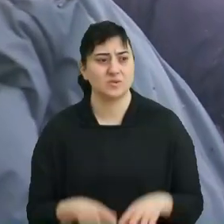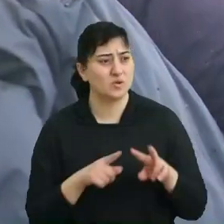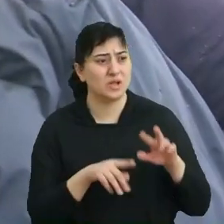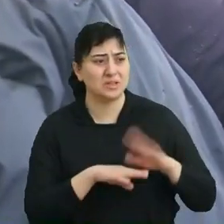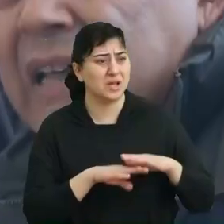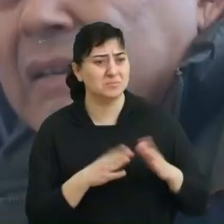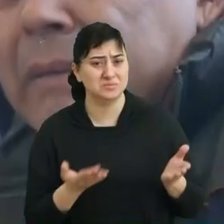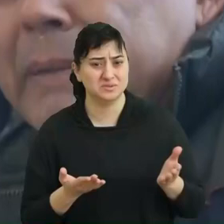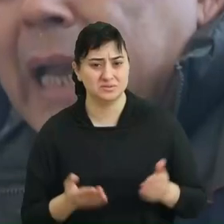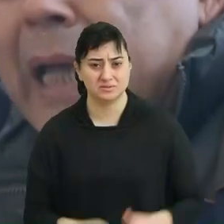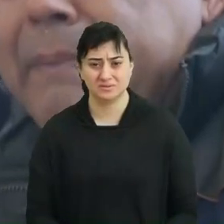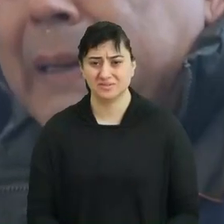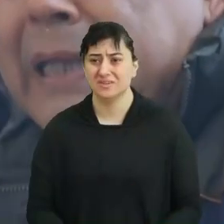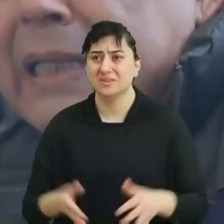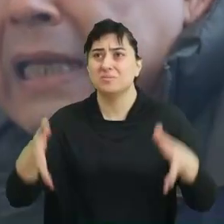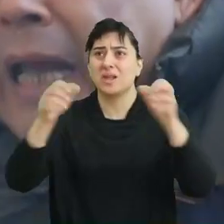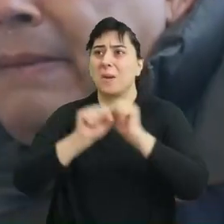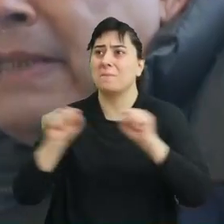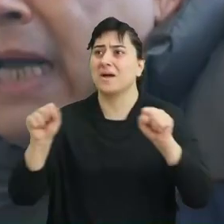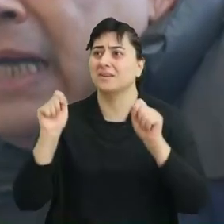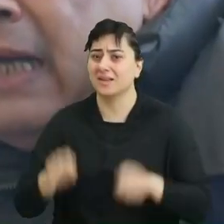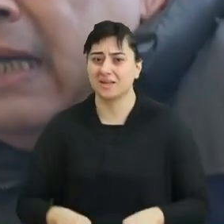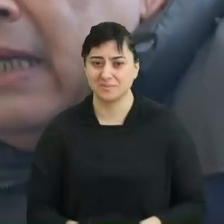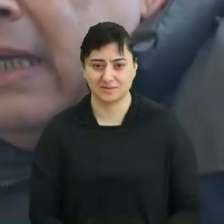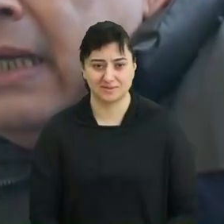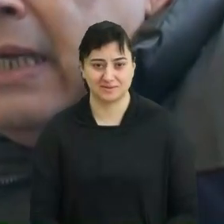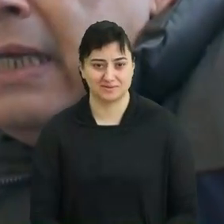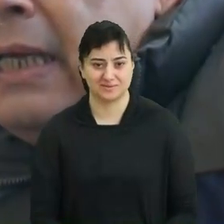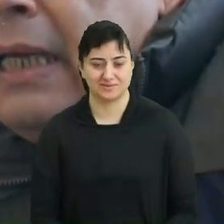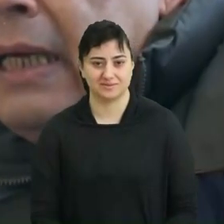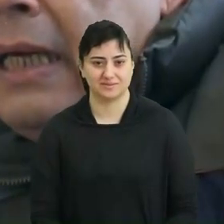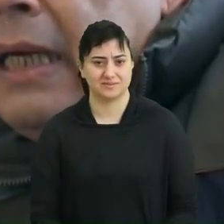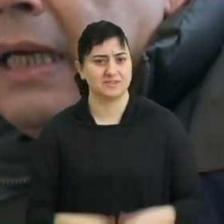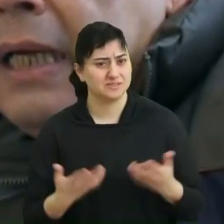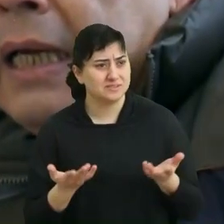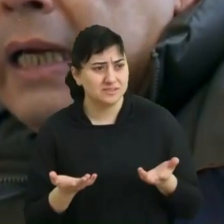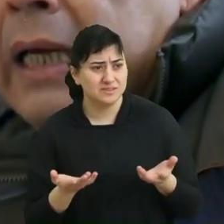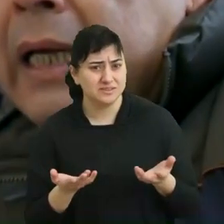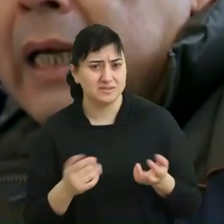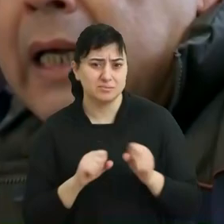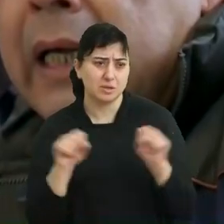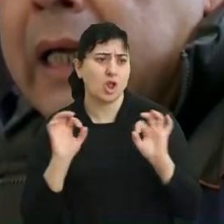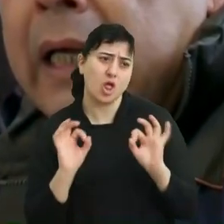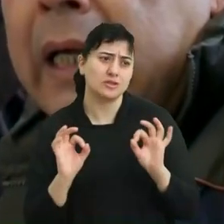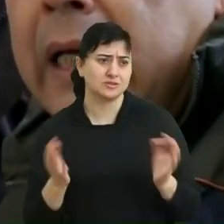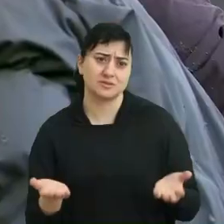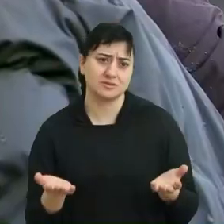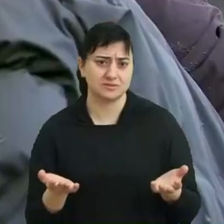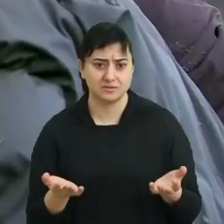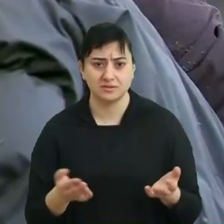Nurhan ne yaptın? Binayı patlattın, ne yapacaksın? Evet, zaten patlamayacak